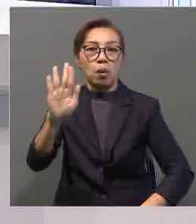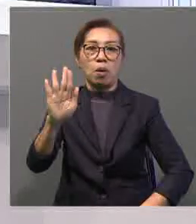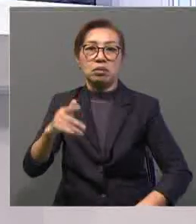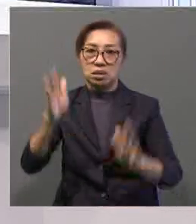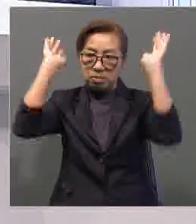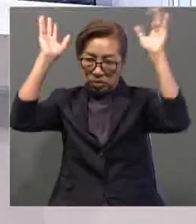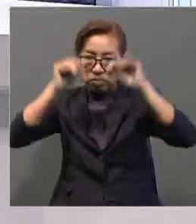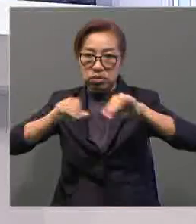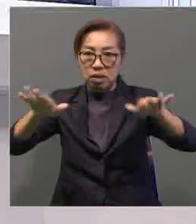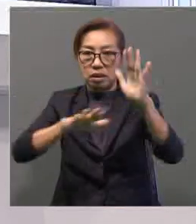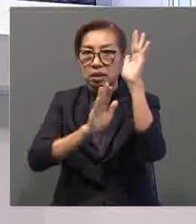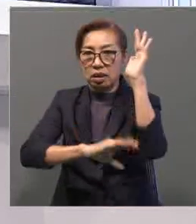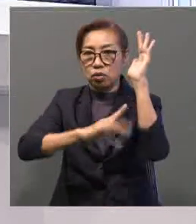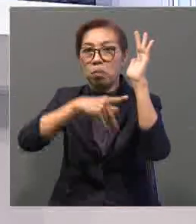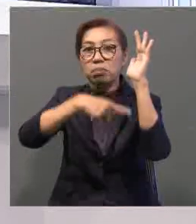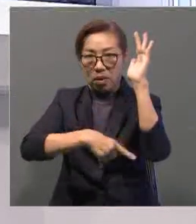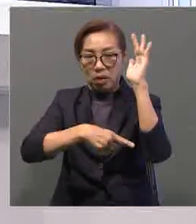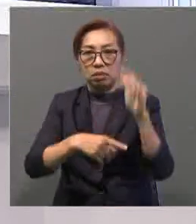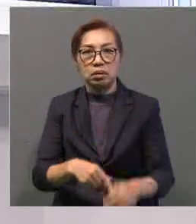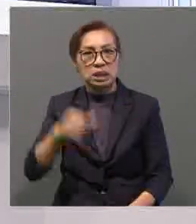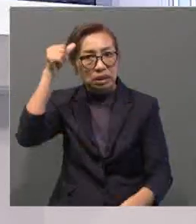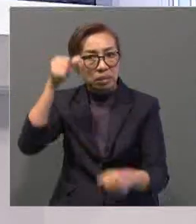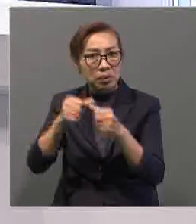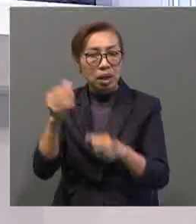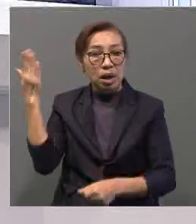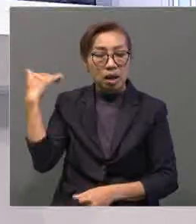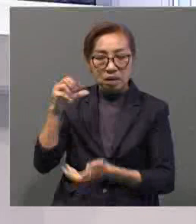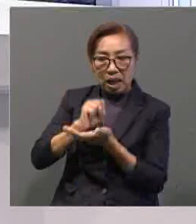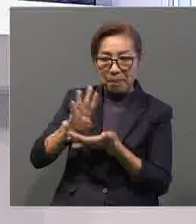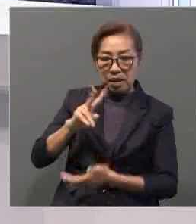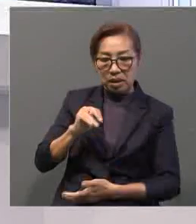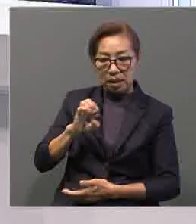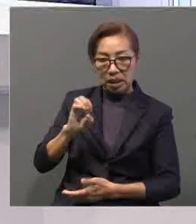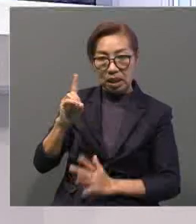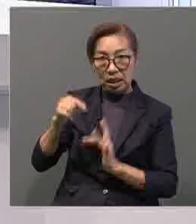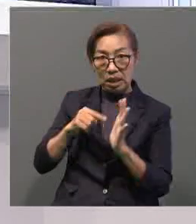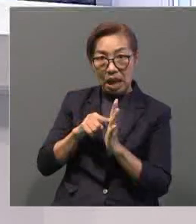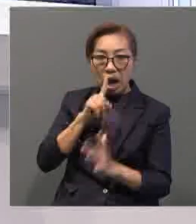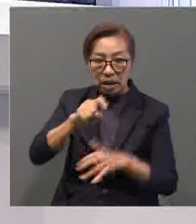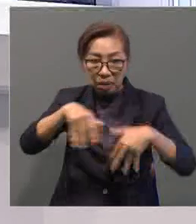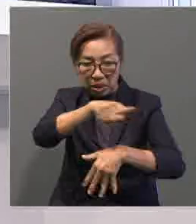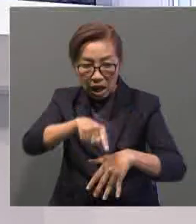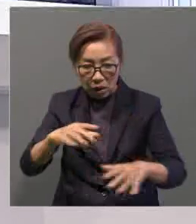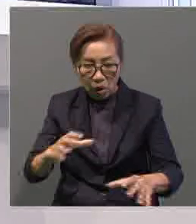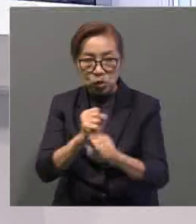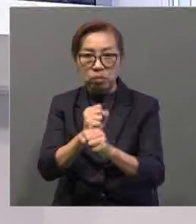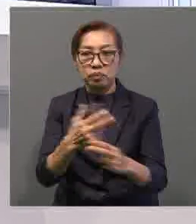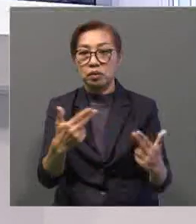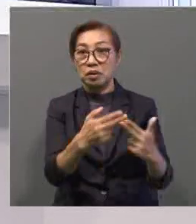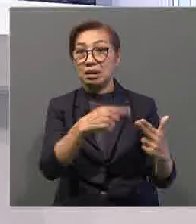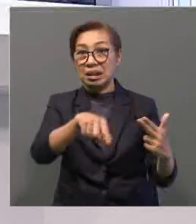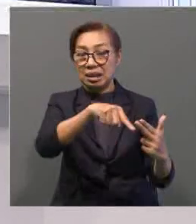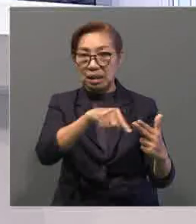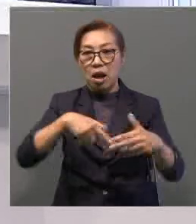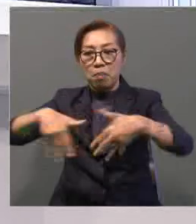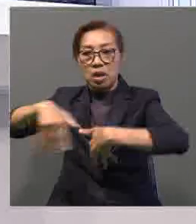เสียงในพื้นที่จังหวัดชุมพรถ้าจำได้นี่ได้โผล่บอกมาแล้วว่าฐานเสียงที่สำคัญของลมไทยสร้างชาติที่